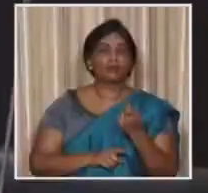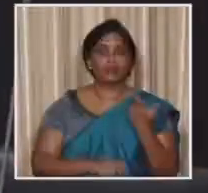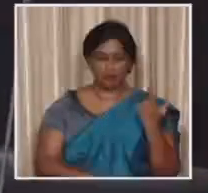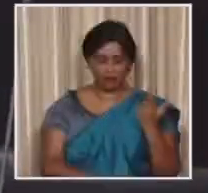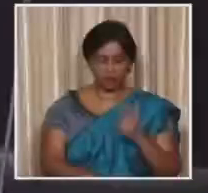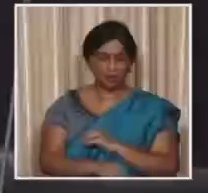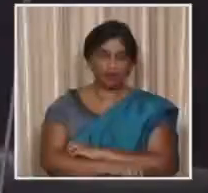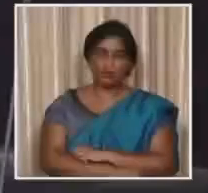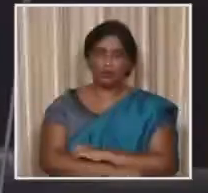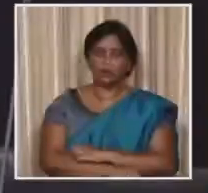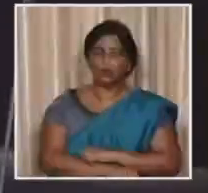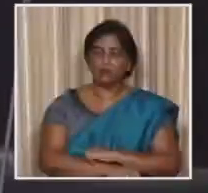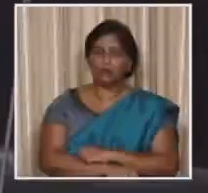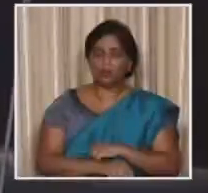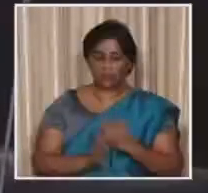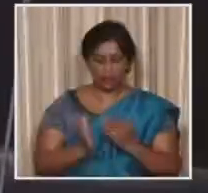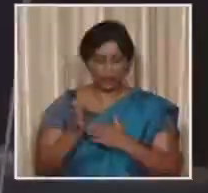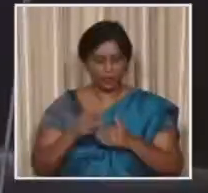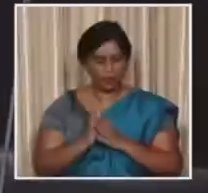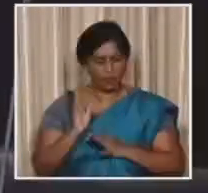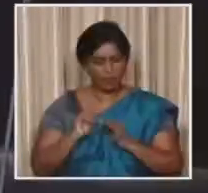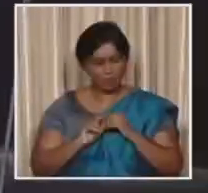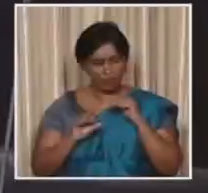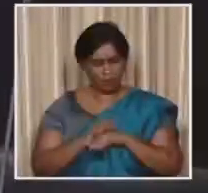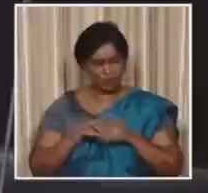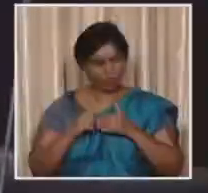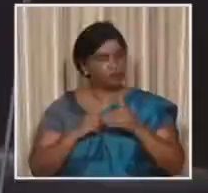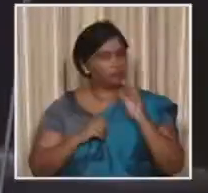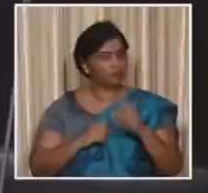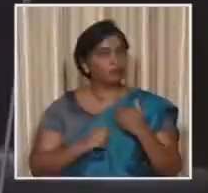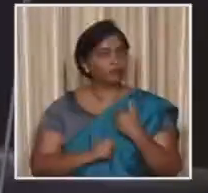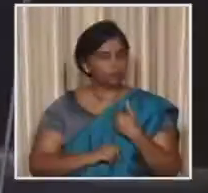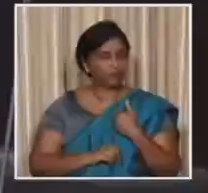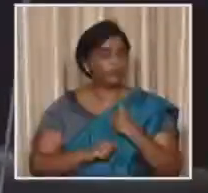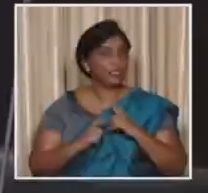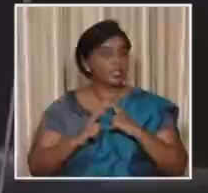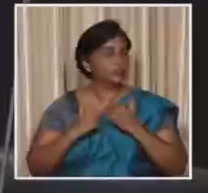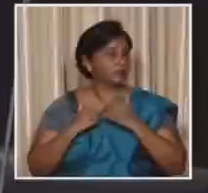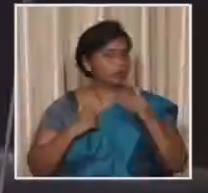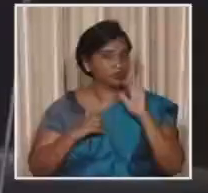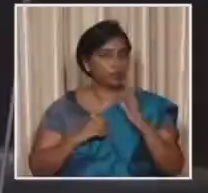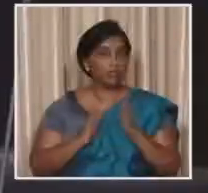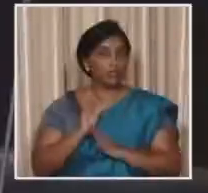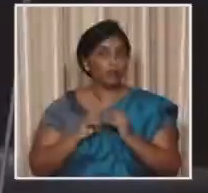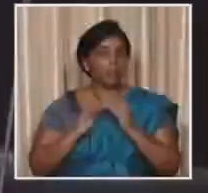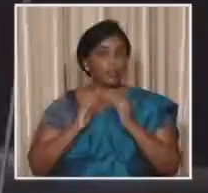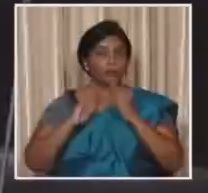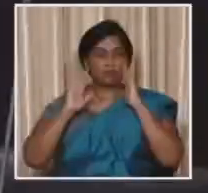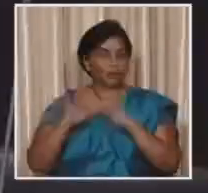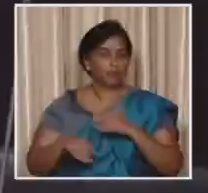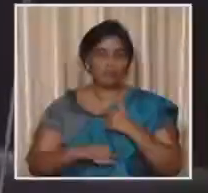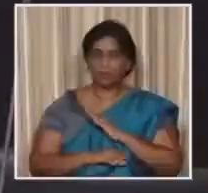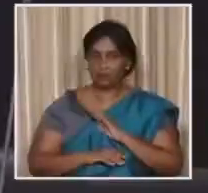නිසා මම මගේ කැබිනට් අභාත්‍ය දූරදරන කිසි කාලෙක ජීවිතේ කිසි දවසක ඇමති නිල නිවසක් පාවිච්චි